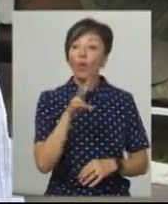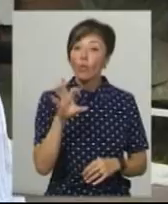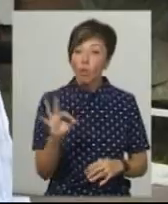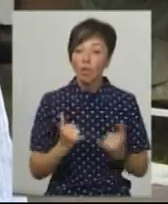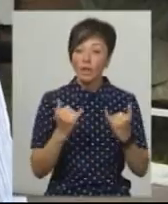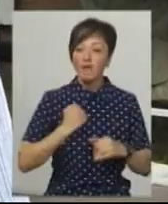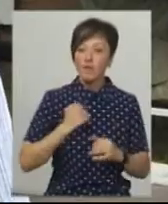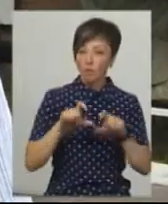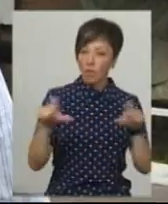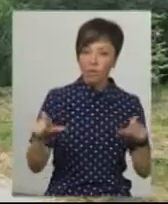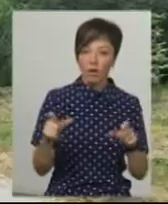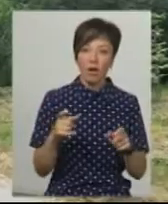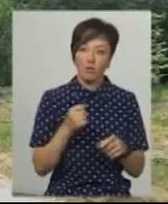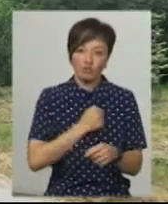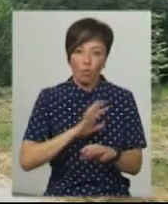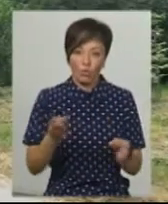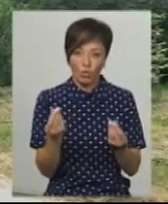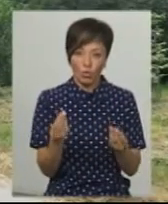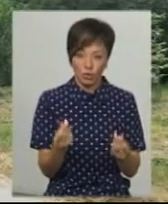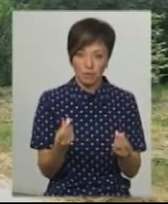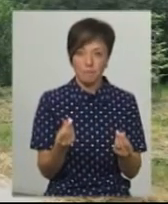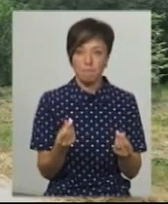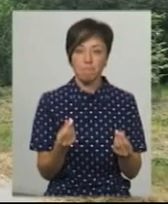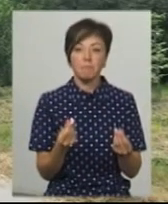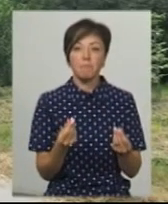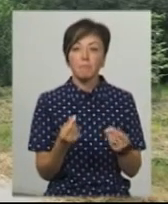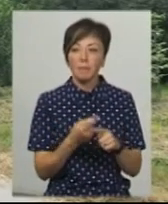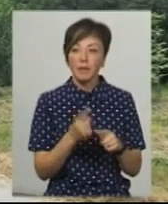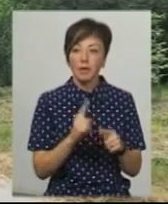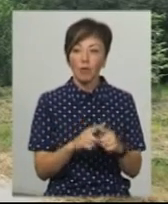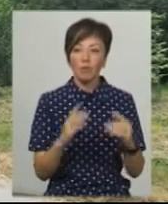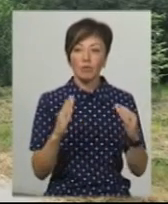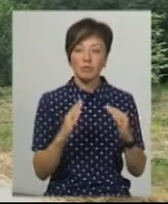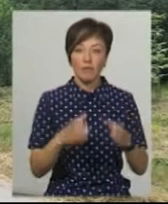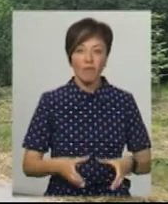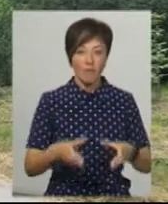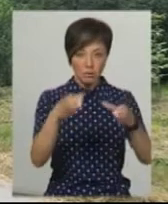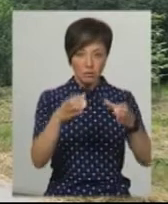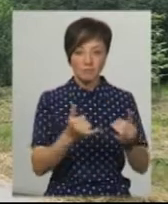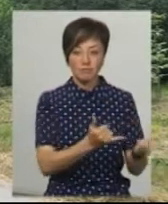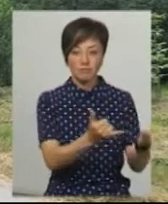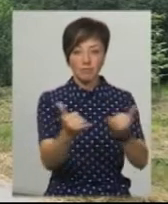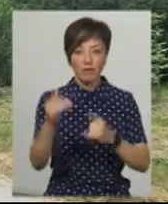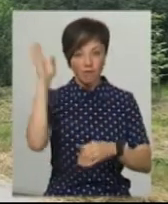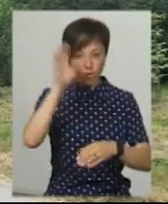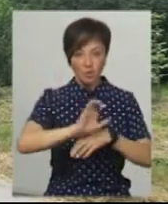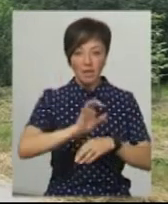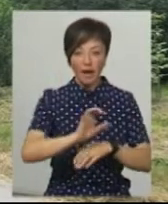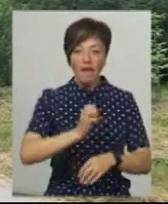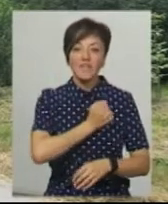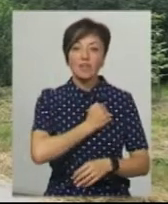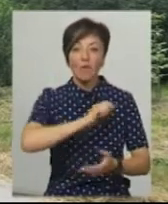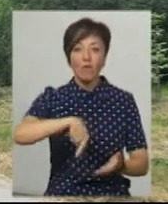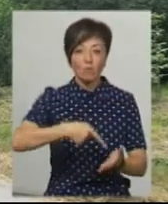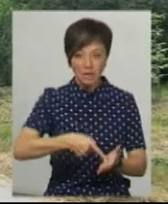військового відомства не жаліли коштів. Водонапірну башту, що в мікрорайоні Дубово, збудували для забезпечення водопостачанням військового містечка,